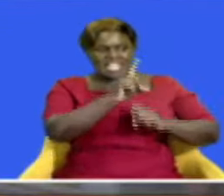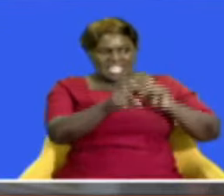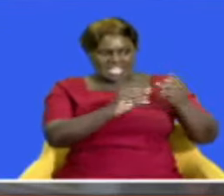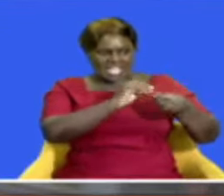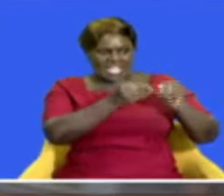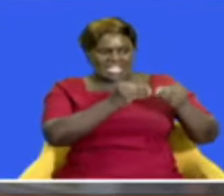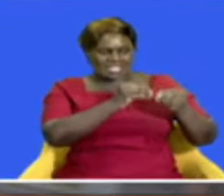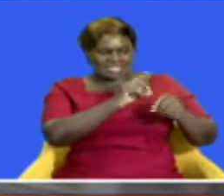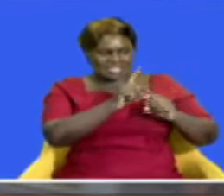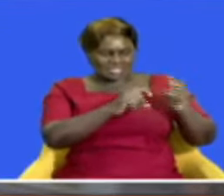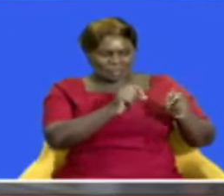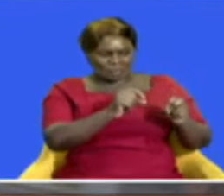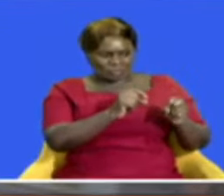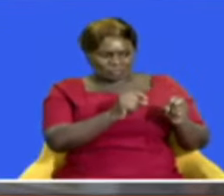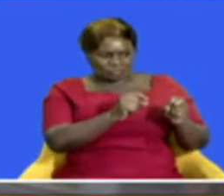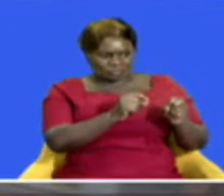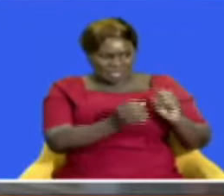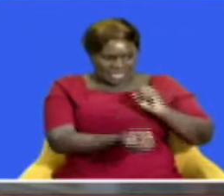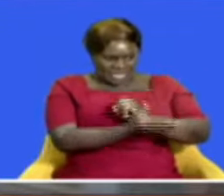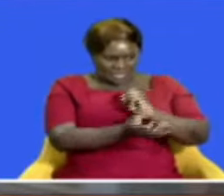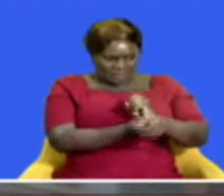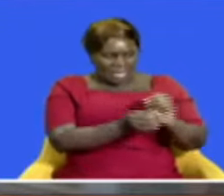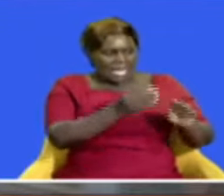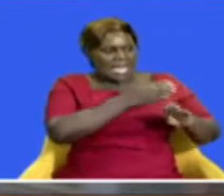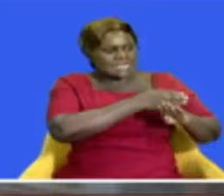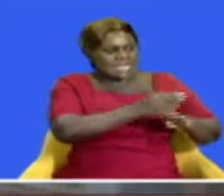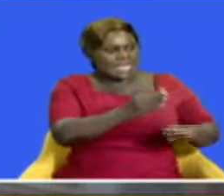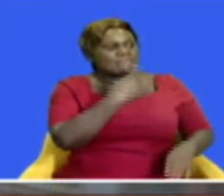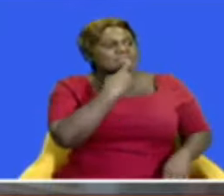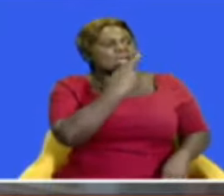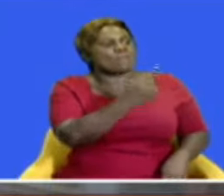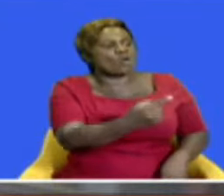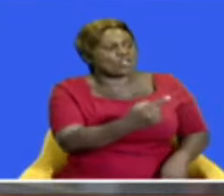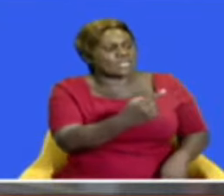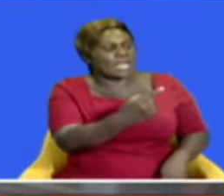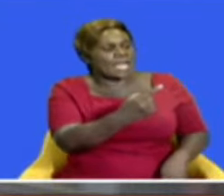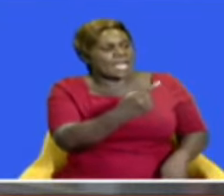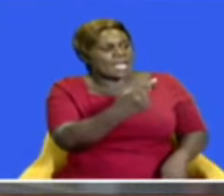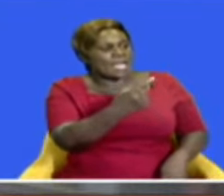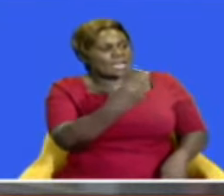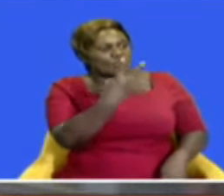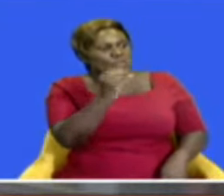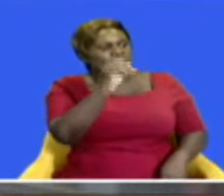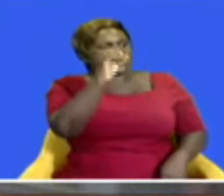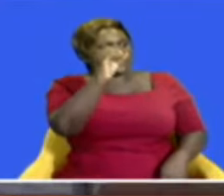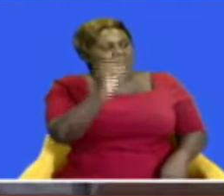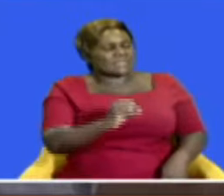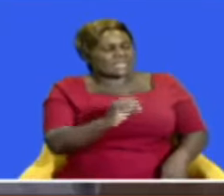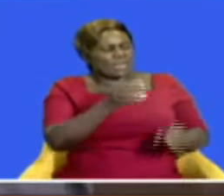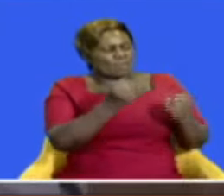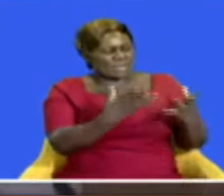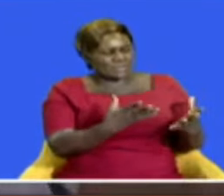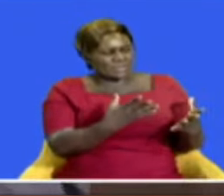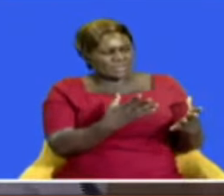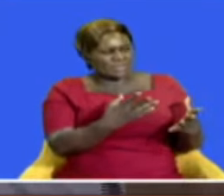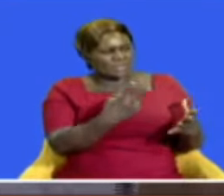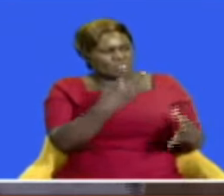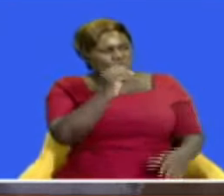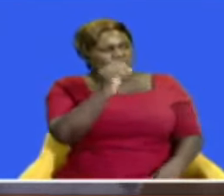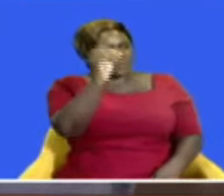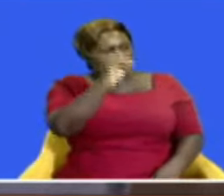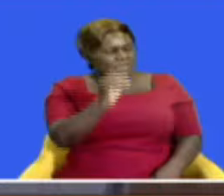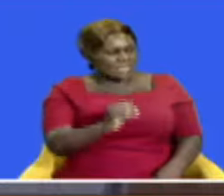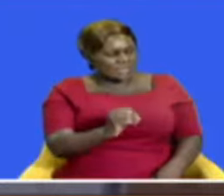hesabu, nipigie hesabu. Natuma shilingi 100, 20% ni pesa ngapi tatozo?